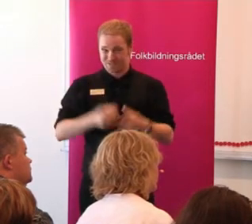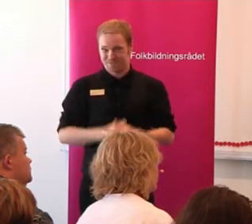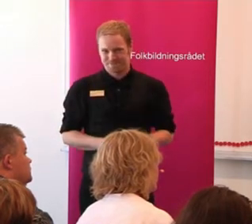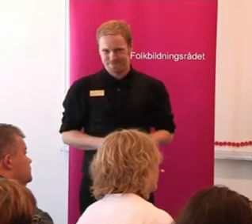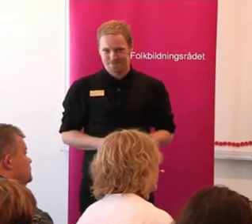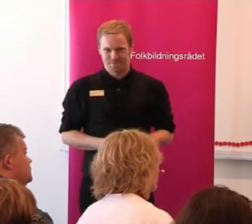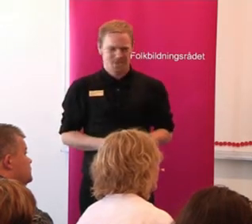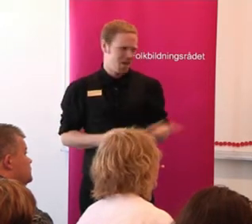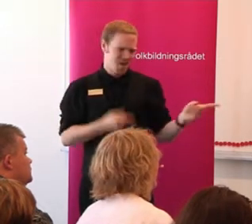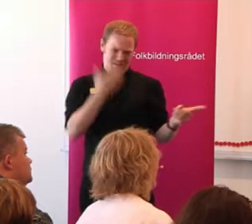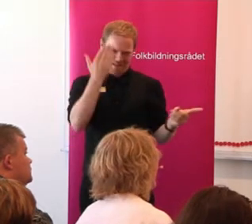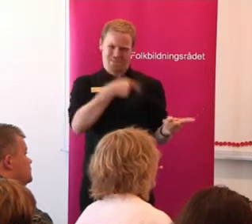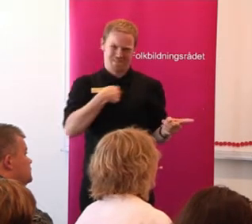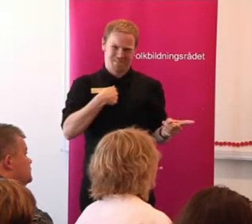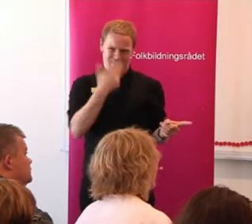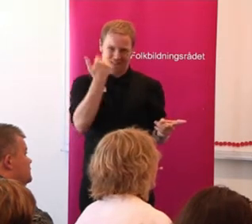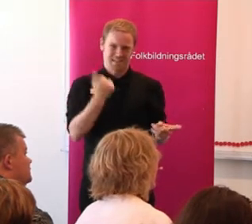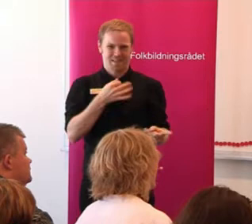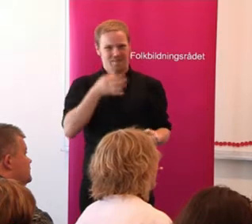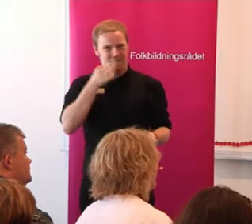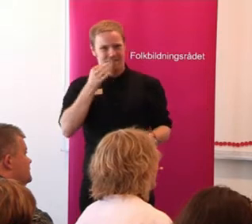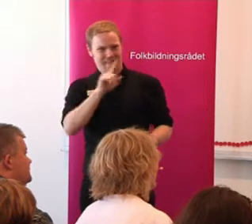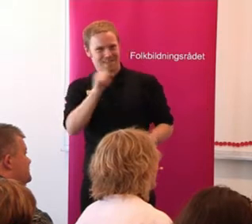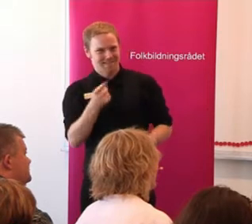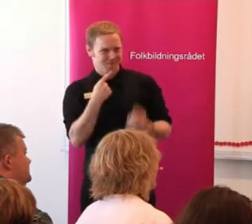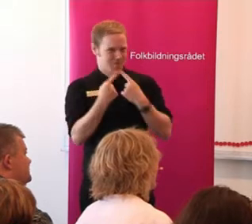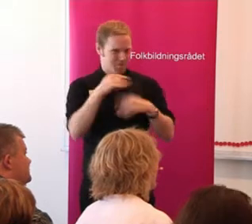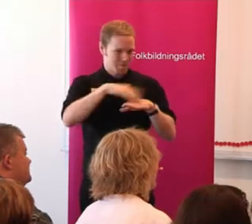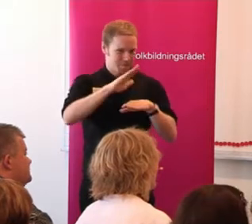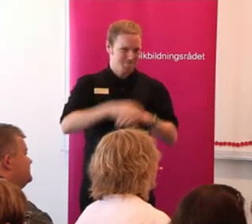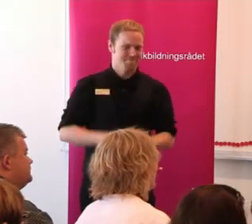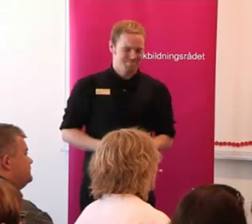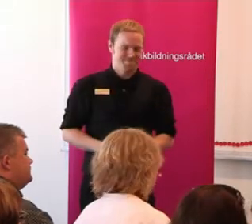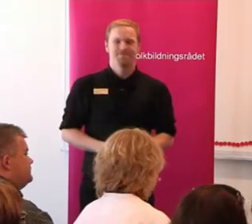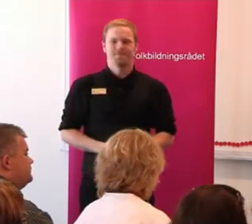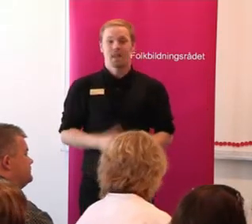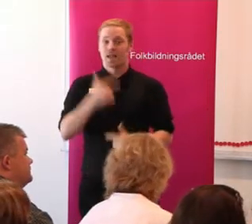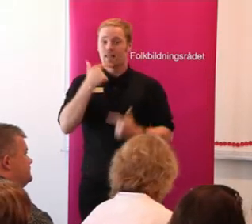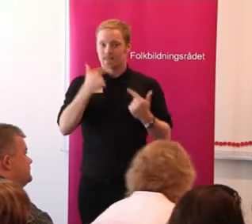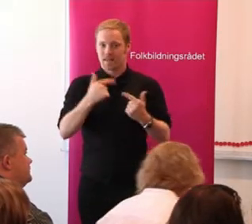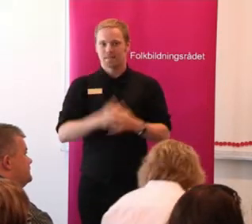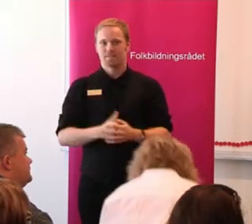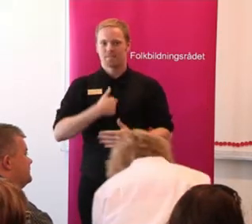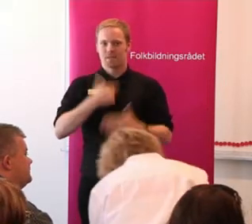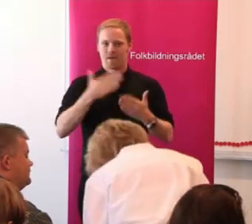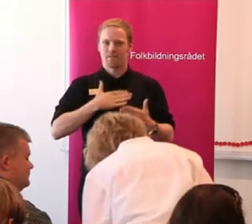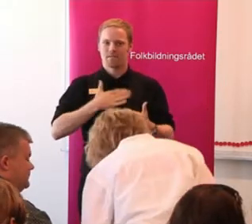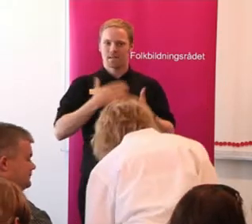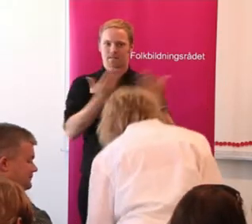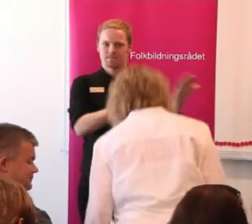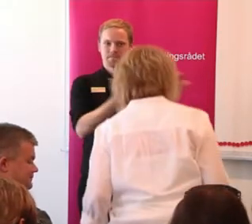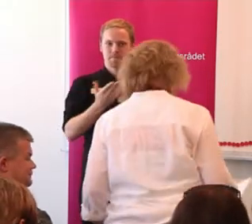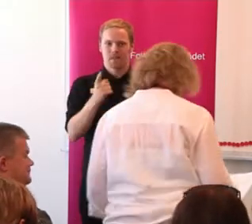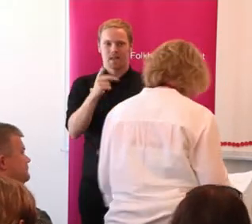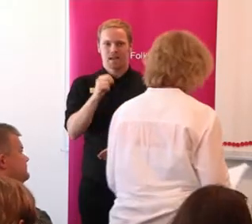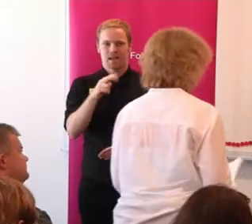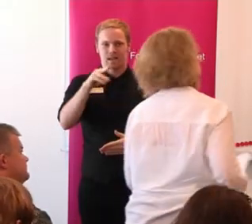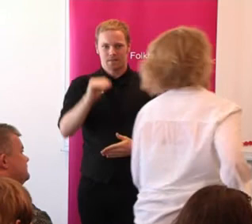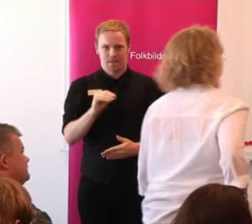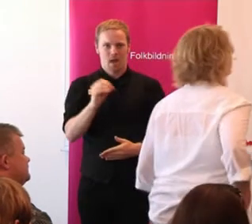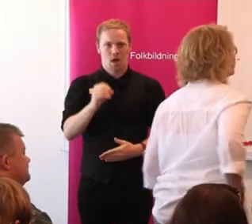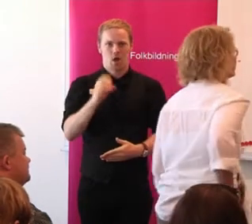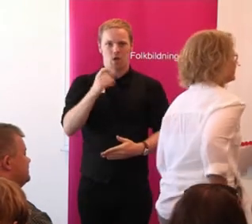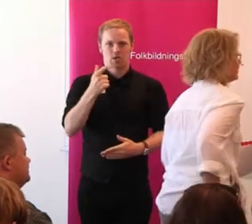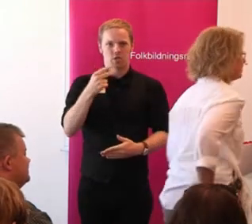Sen tar vi en fika och snackar om det. Ja, precis. Va? Eller hur? Ja, tack. Ja, tack så jättemycket. Med det så vill jag lämna över till Lena Östlund